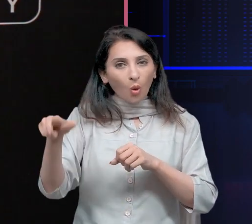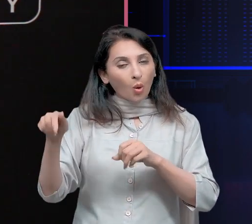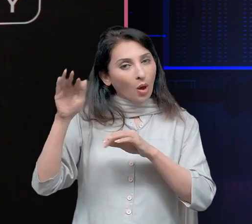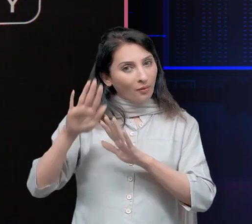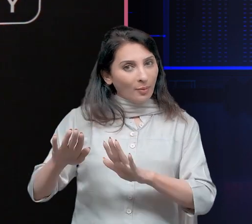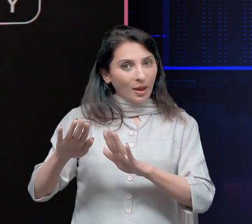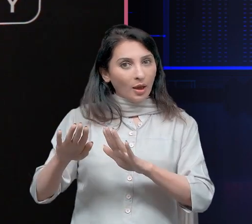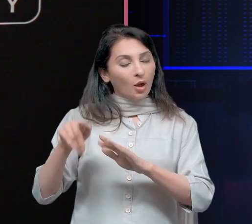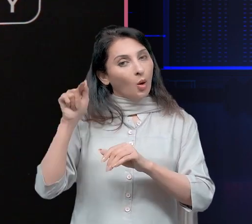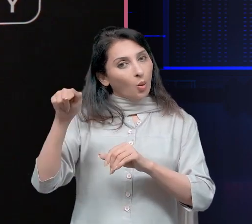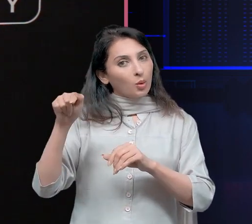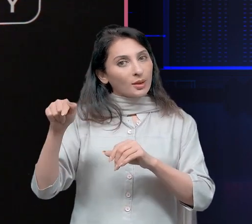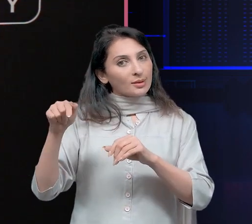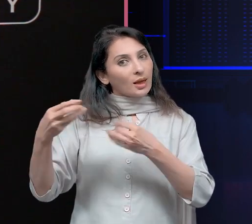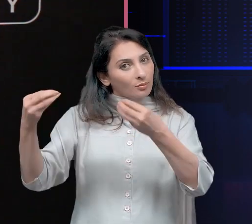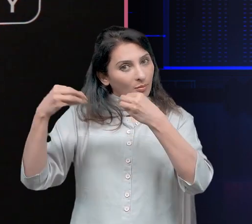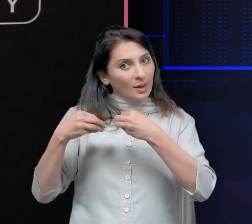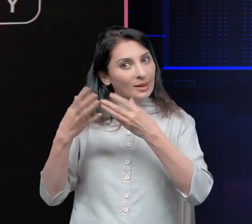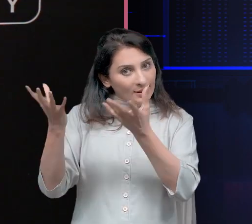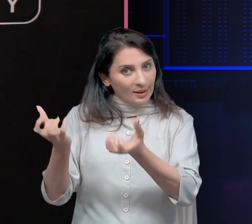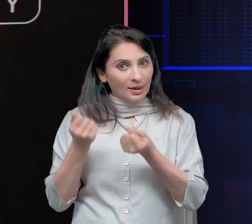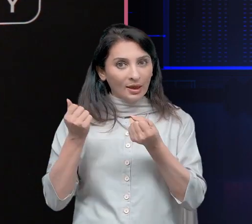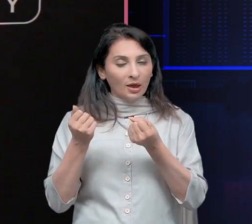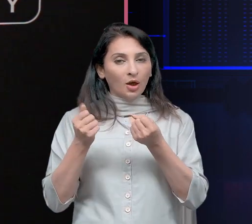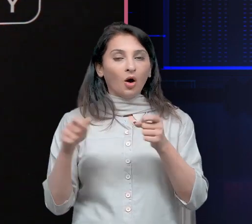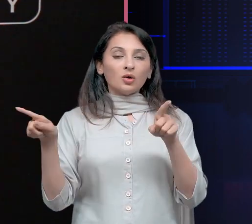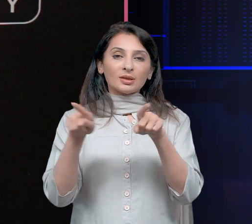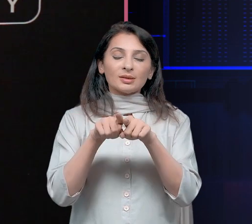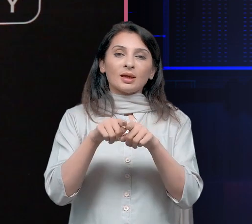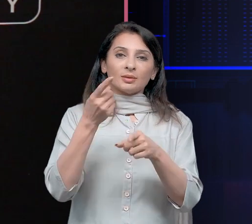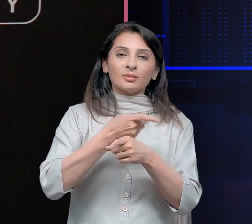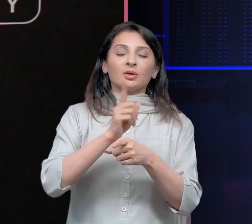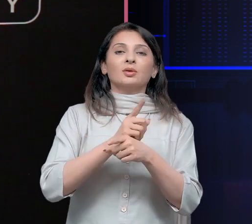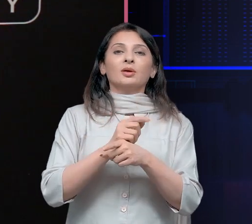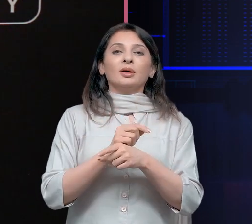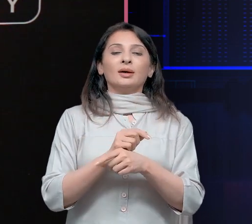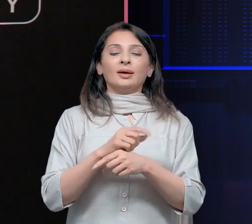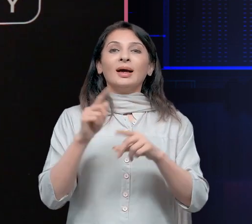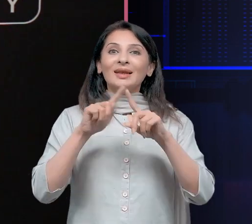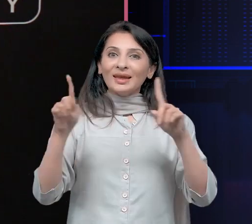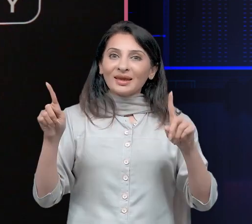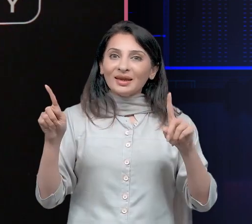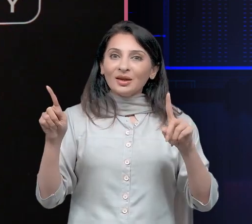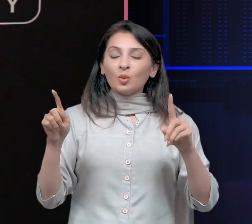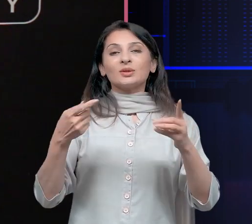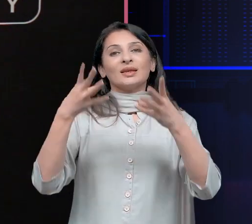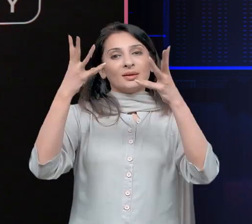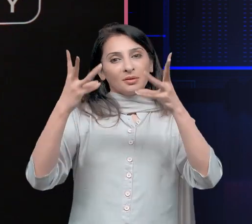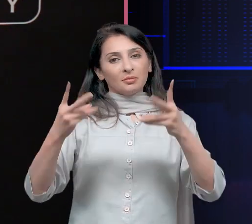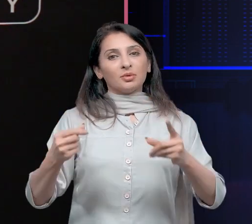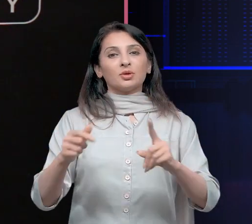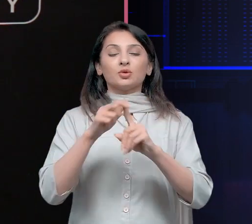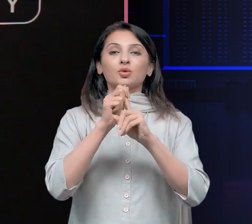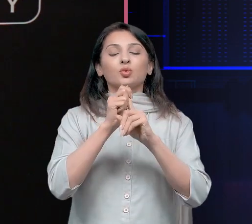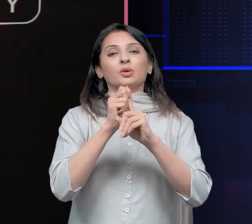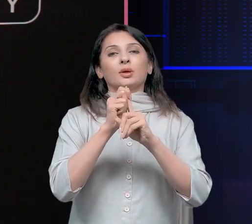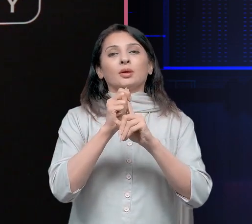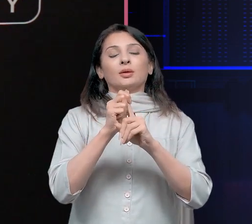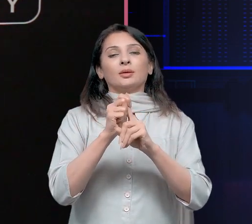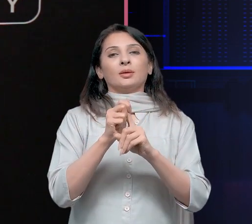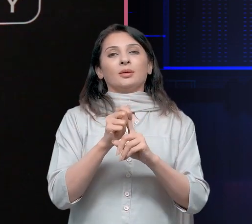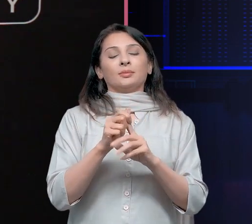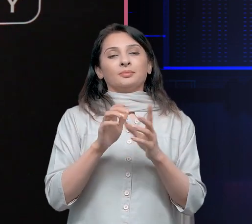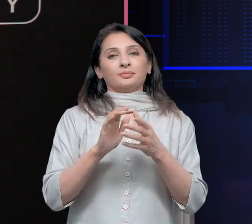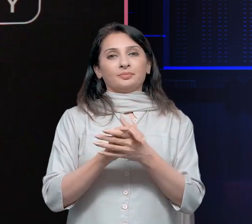डेटा चाहिए, प्रॉपर रिसर्च चाहिए, तो जितना मिलेगा उतना आसानी होगी। एंड अगेन जैसे मैं कह रही थी, मेरे लिए